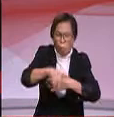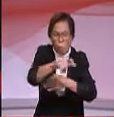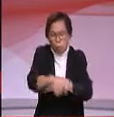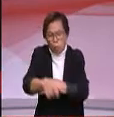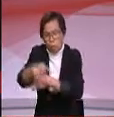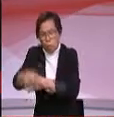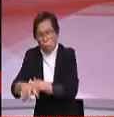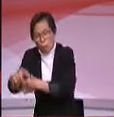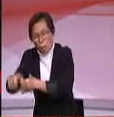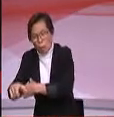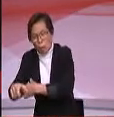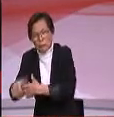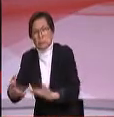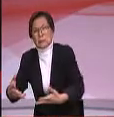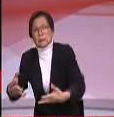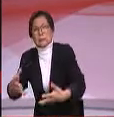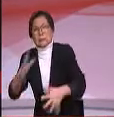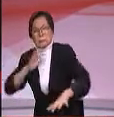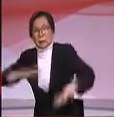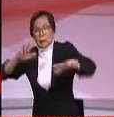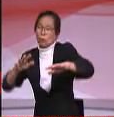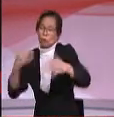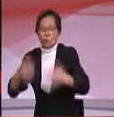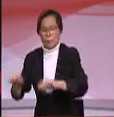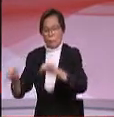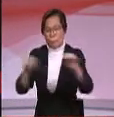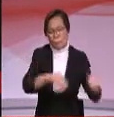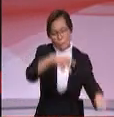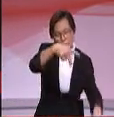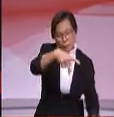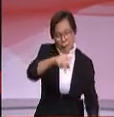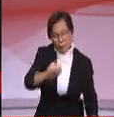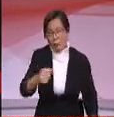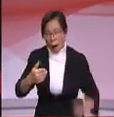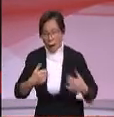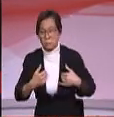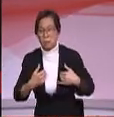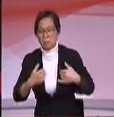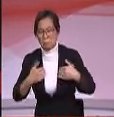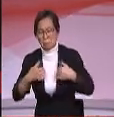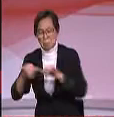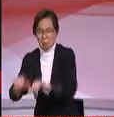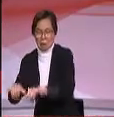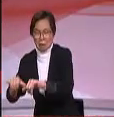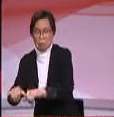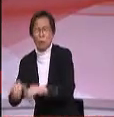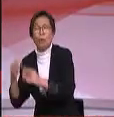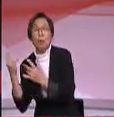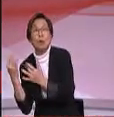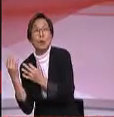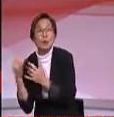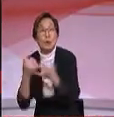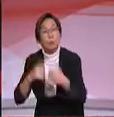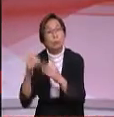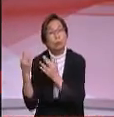yang terkesan telah pun berpindah ke pusat-pusat pemindahan, dan ada lagi yang masih tinggal dan masih lagi